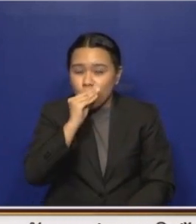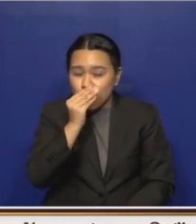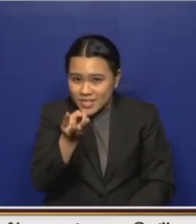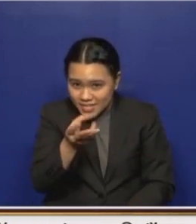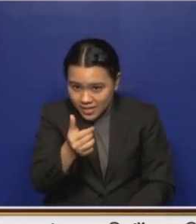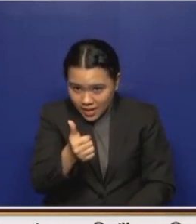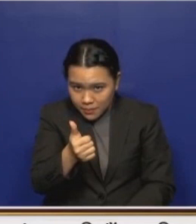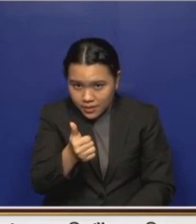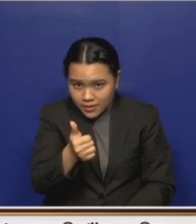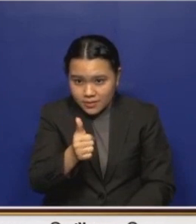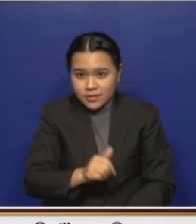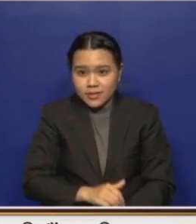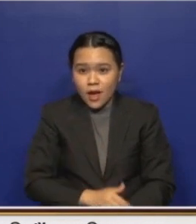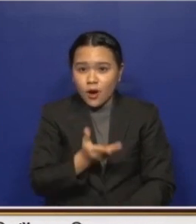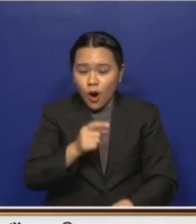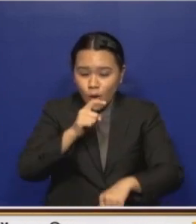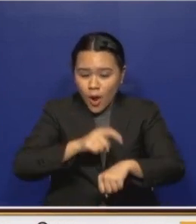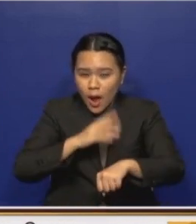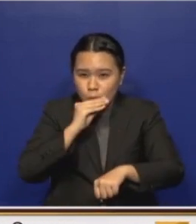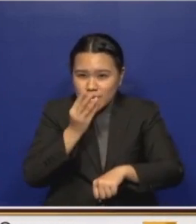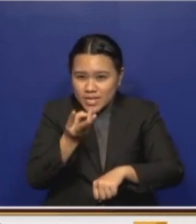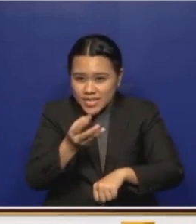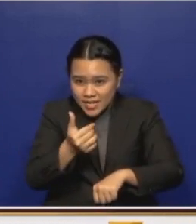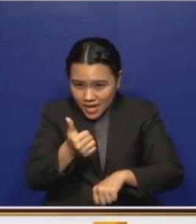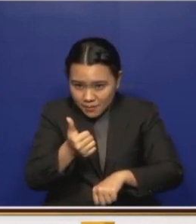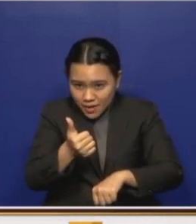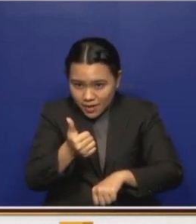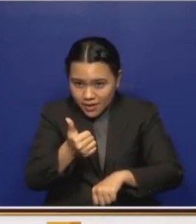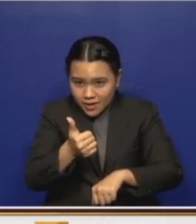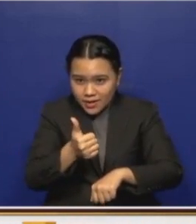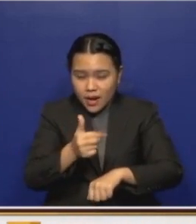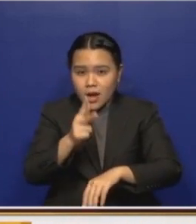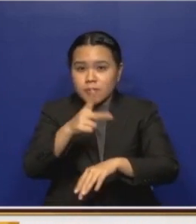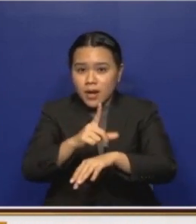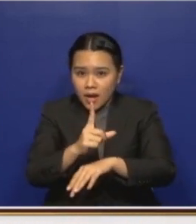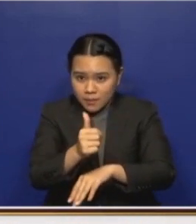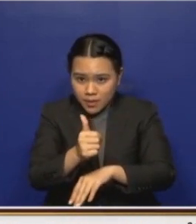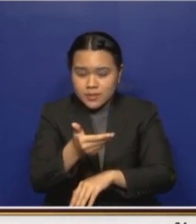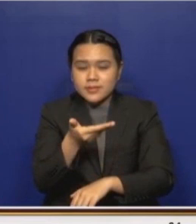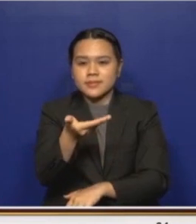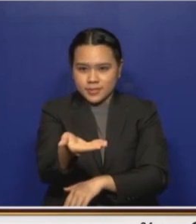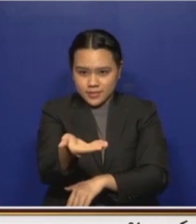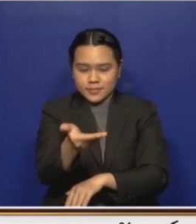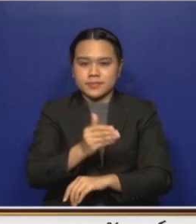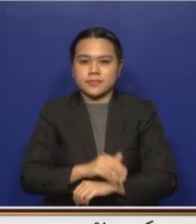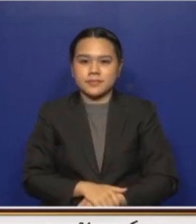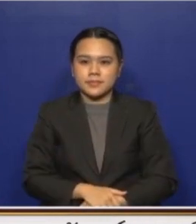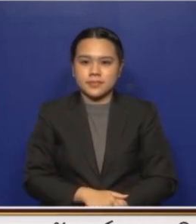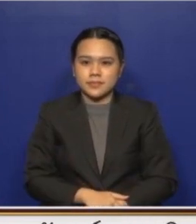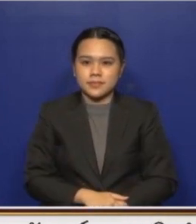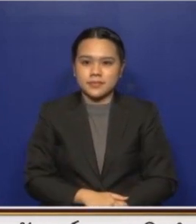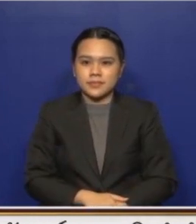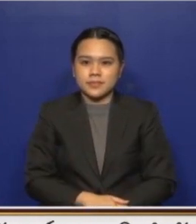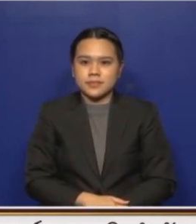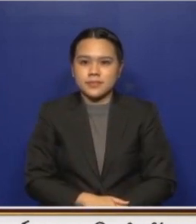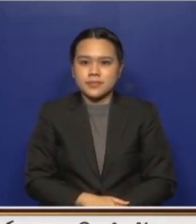ะครับ ครับผม ทางออกของประเทศไทยอย่างน้อยมันต้องมีทางออกบ้างฮะอันแรกนะฮะ